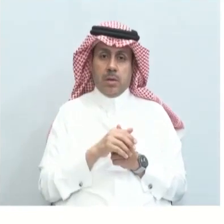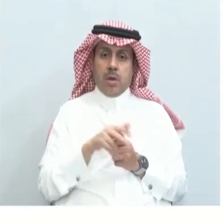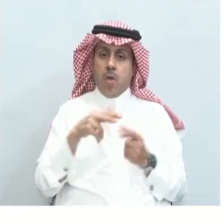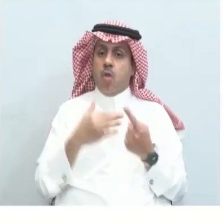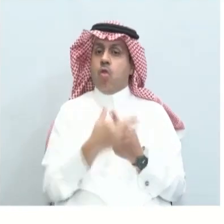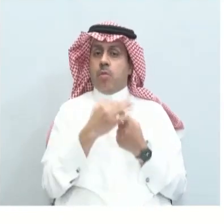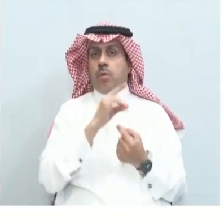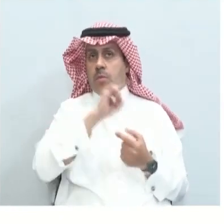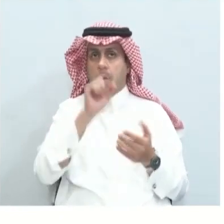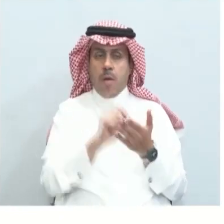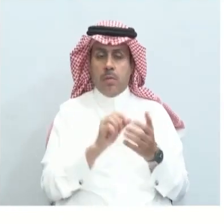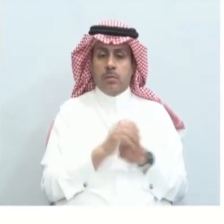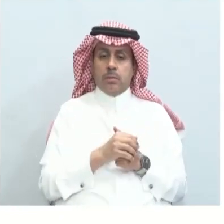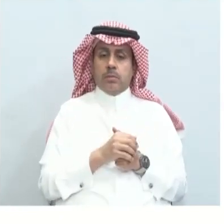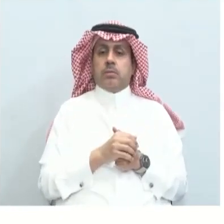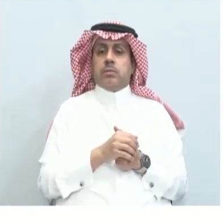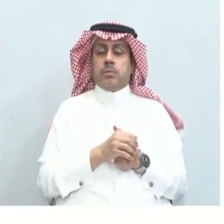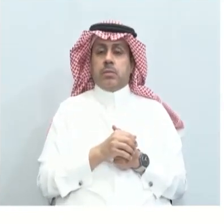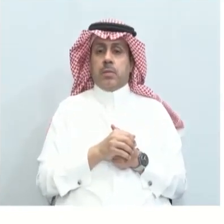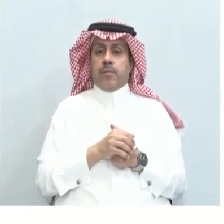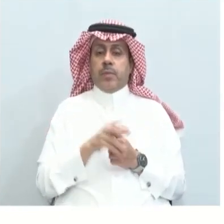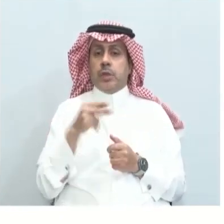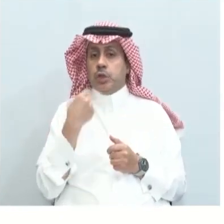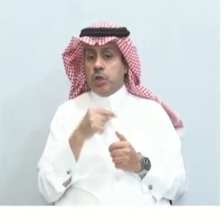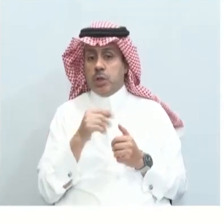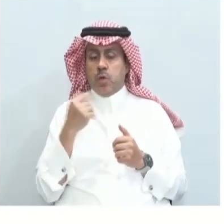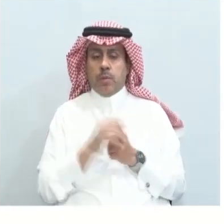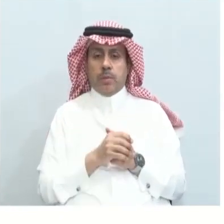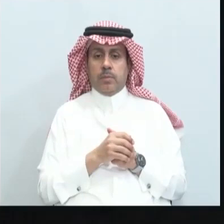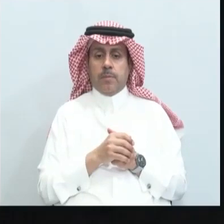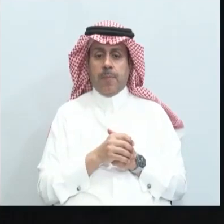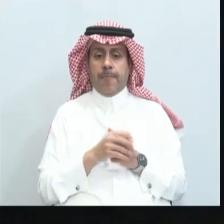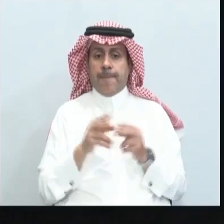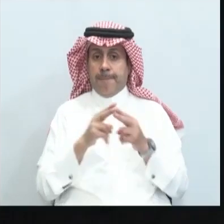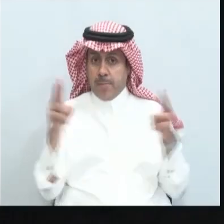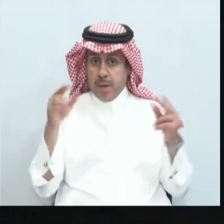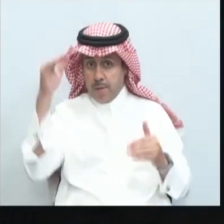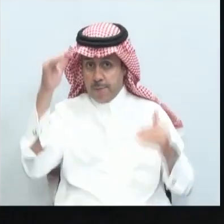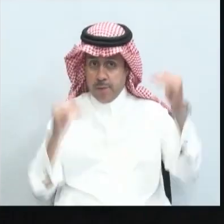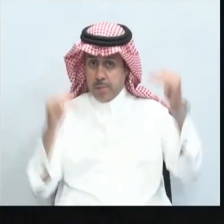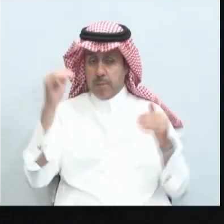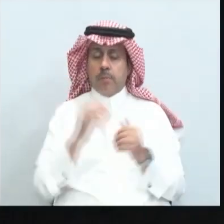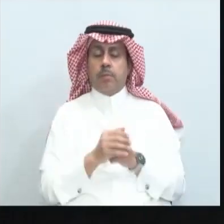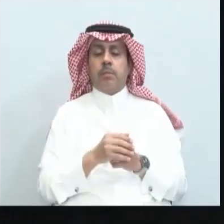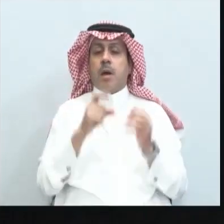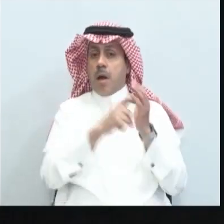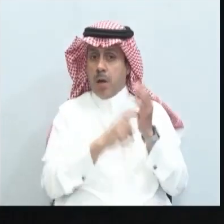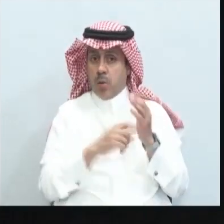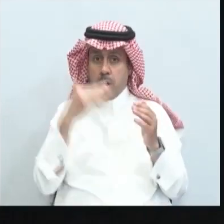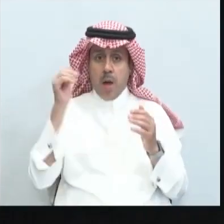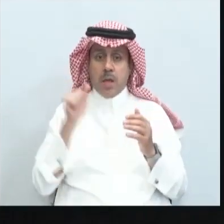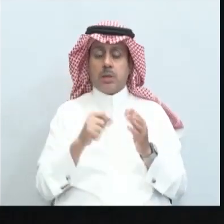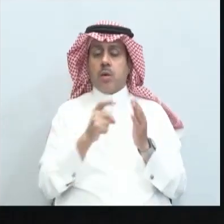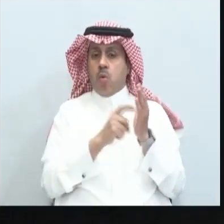القرارات امام الجهات المختصه في المملكه العربيه السعوديه فبينا الفرق بين القانون الخاص والقانون